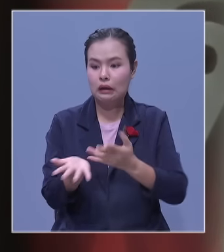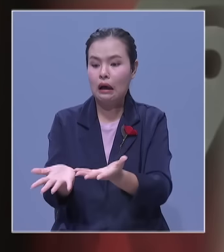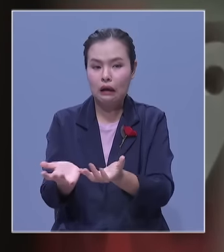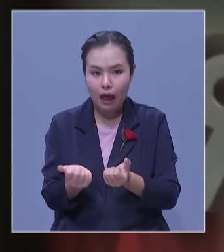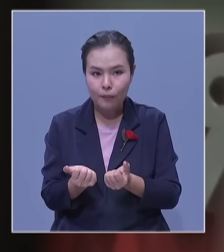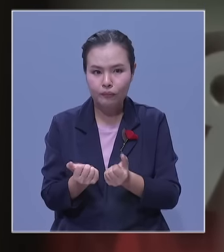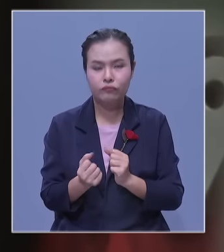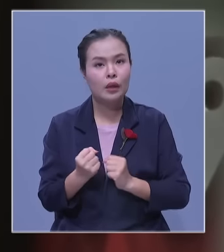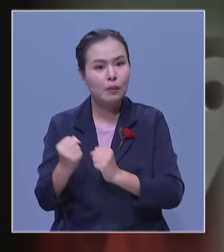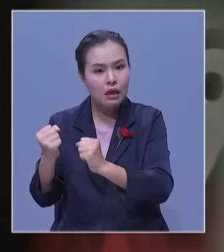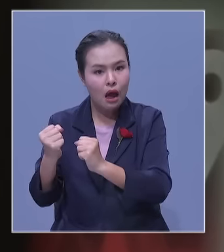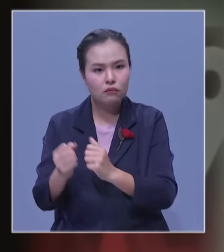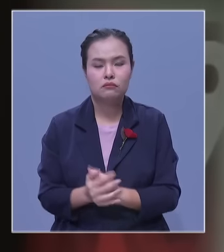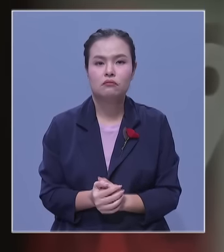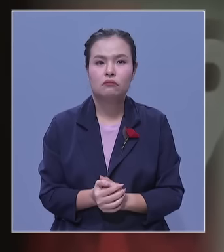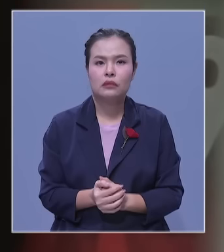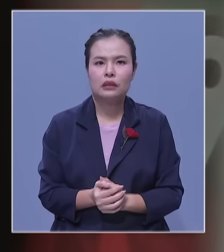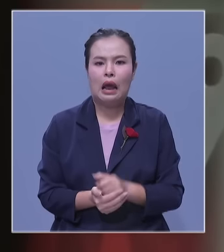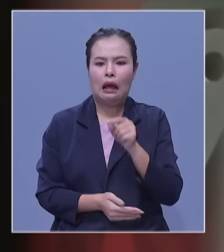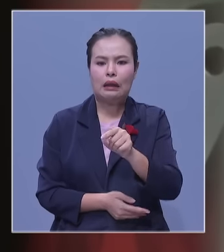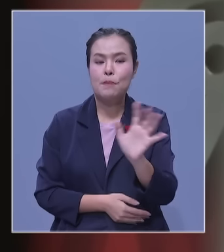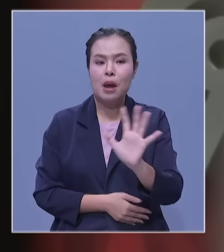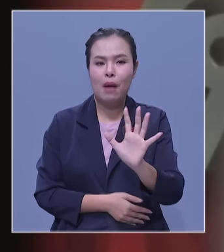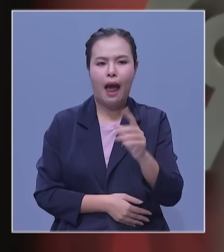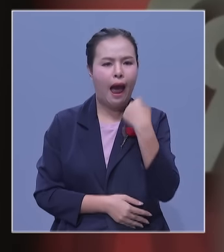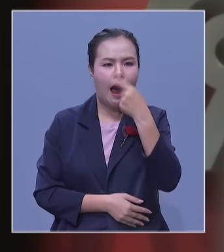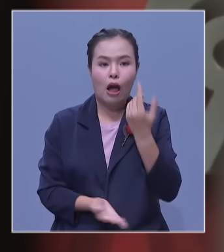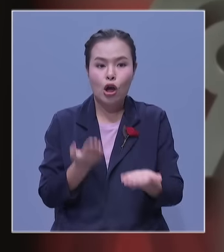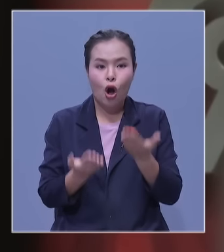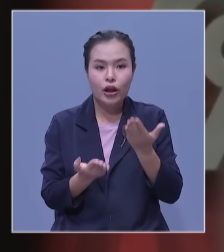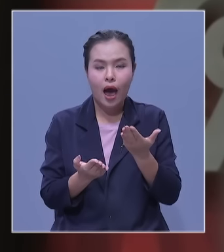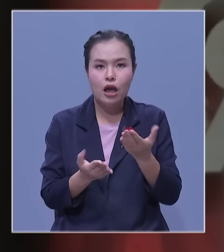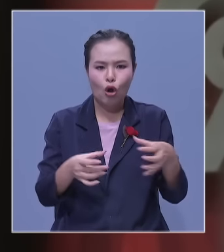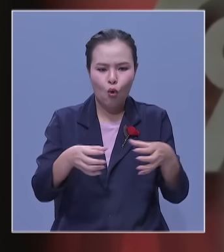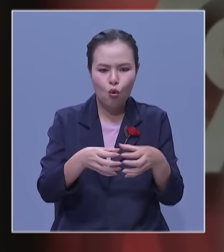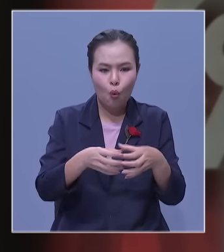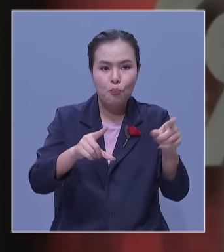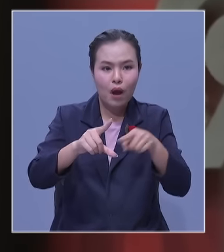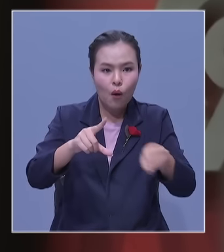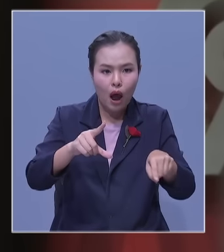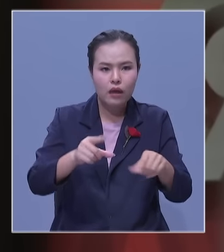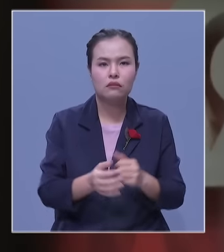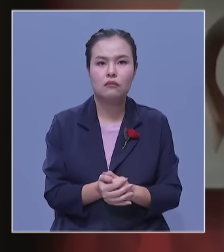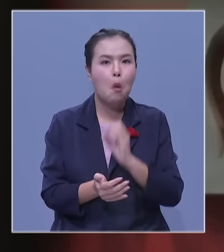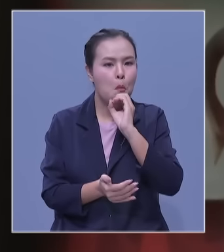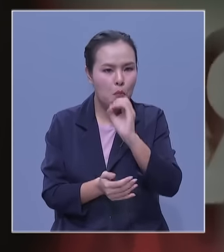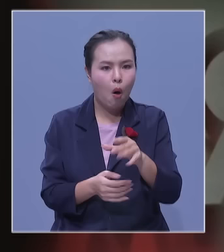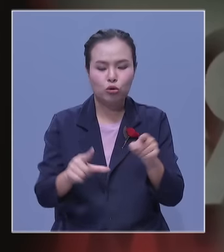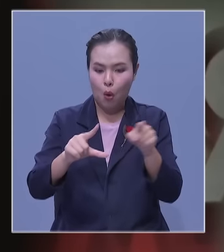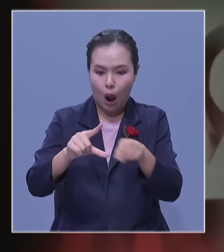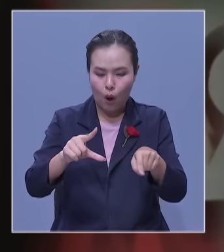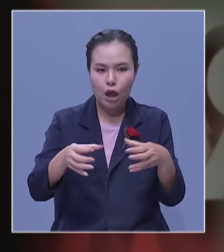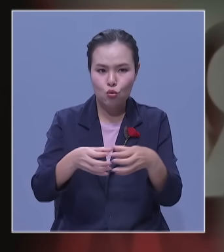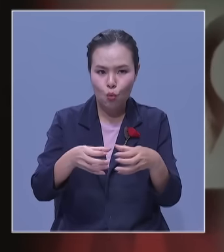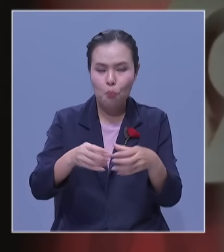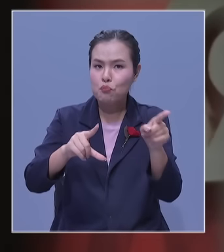แล้วก็มีความพยายามว่าถ้าไม่ใช่สสเท้งขอเป็นใครก็ได้ที่เป็นคนของก้าวไกลอ่ะ มันมีการระบุมาแบบนี้ค่ะว่าต้องคนจากก้